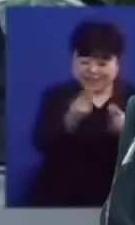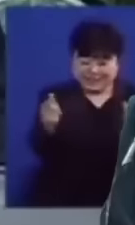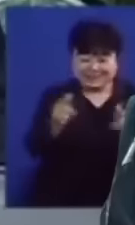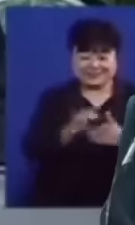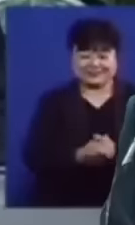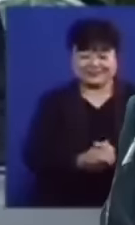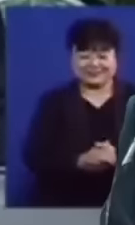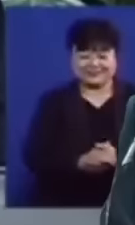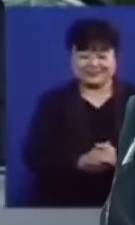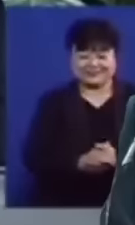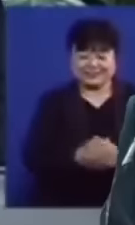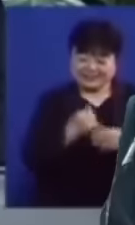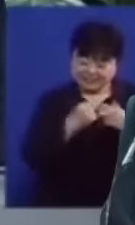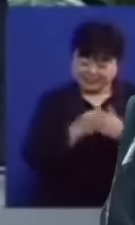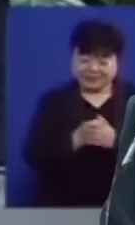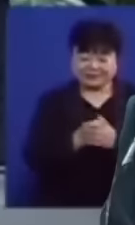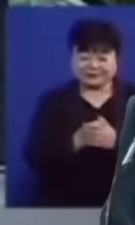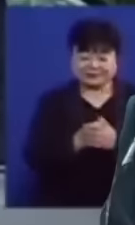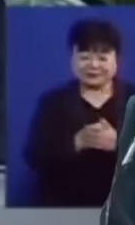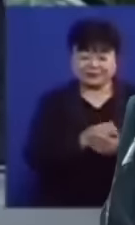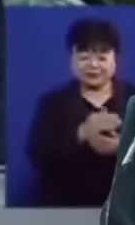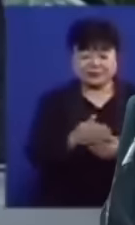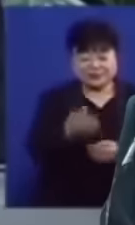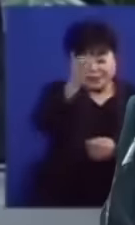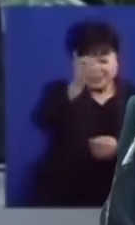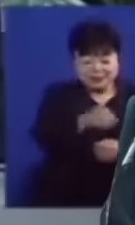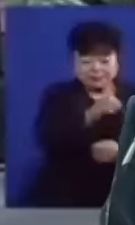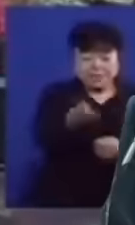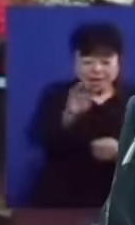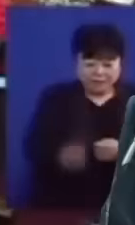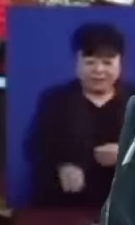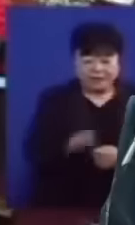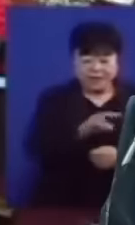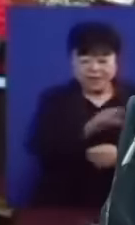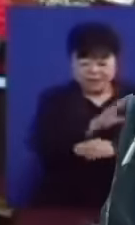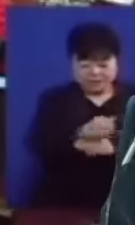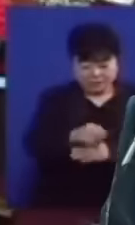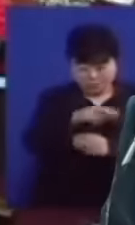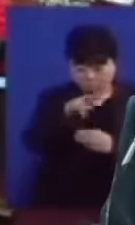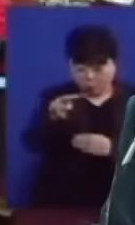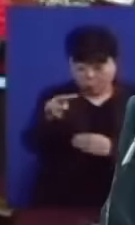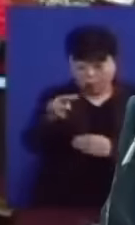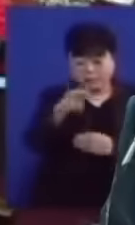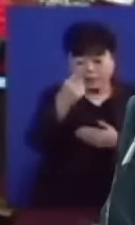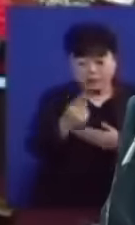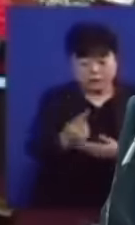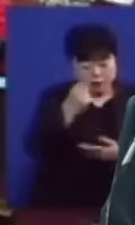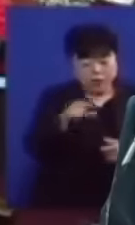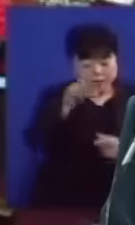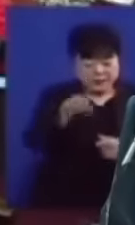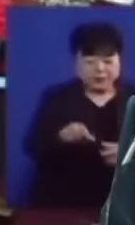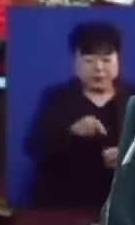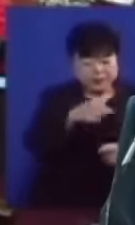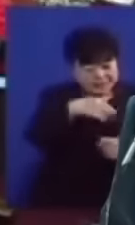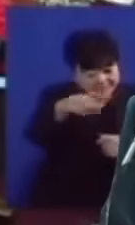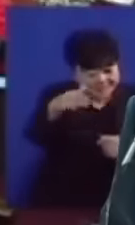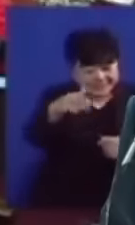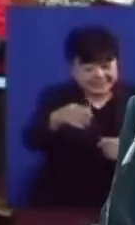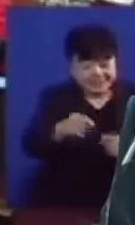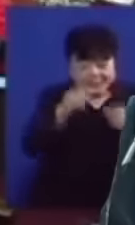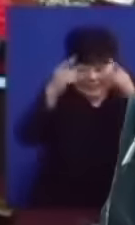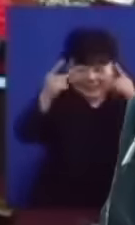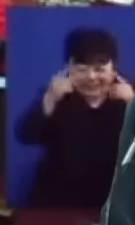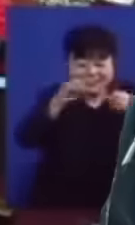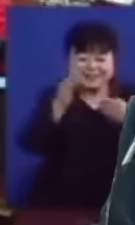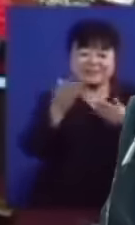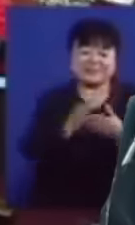않아요. 그렇기 때문에 우리는 십자가 밑에 그리스도를 쳐다보고 내가 어디서 와서 왜 살며 어디로 가는지를 깨닫게